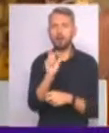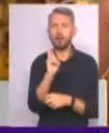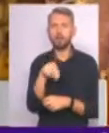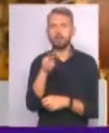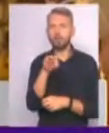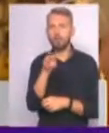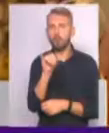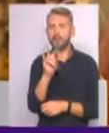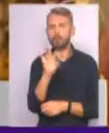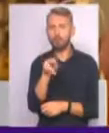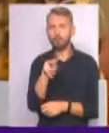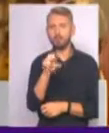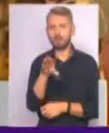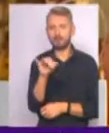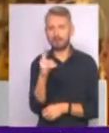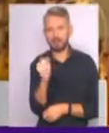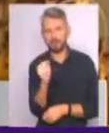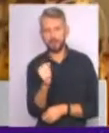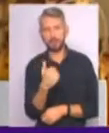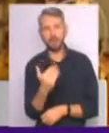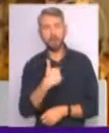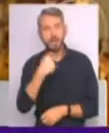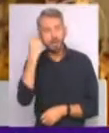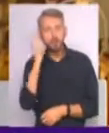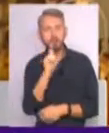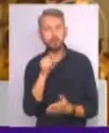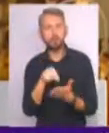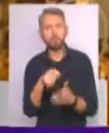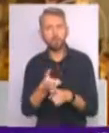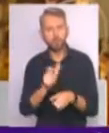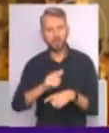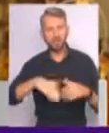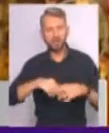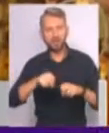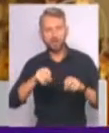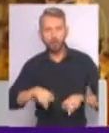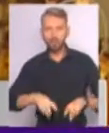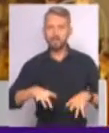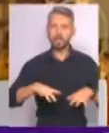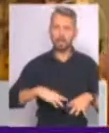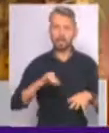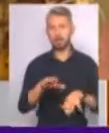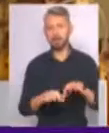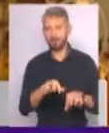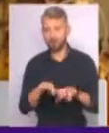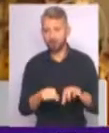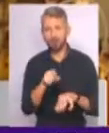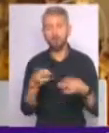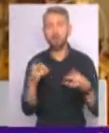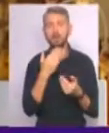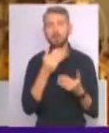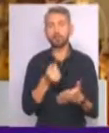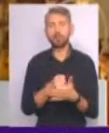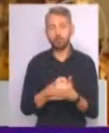абдомінопластика. Вам, я думаю, що попались досить кваліфіковані і тренер, і масажисти. Вам треба звернутися